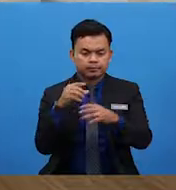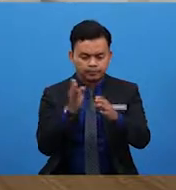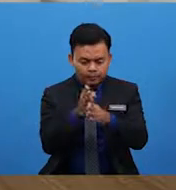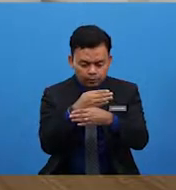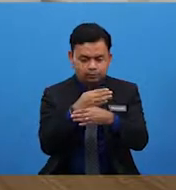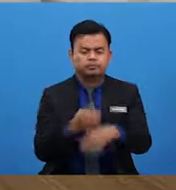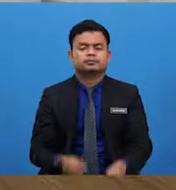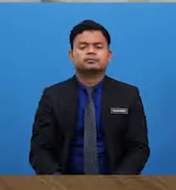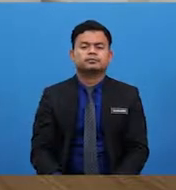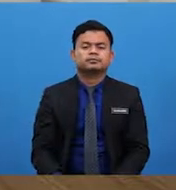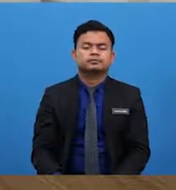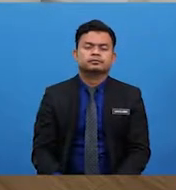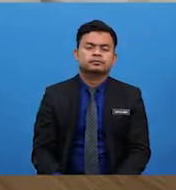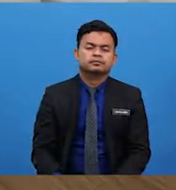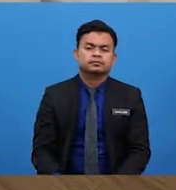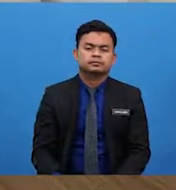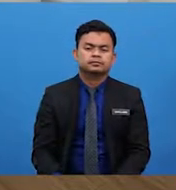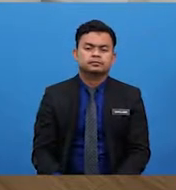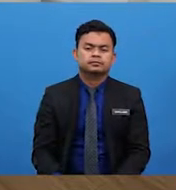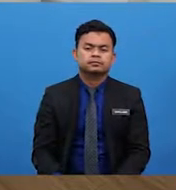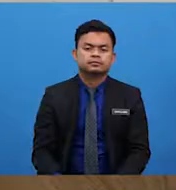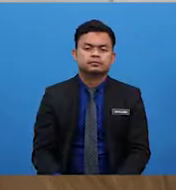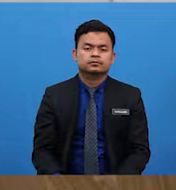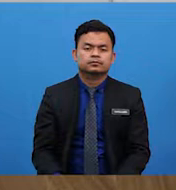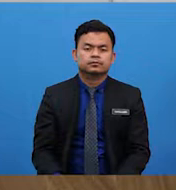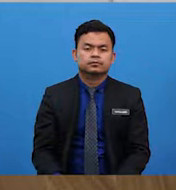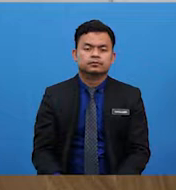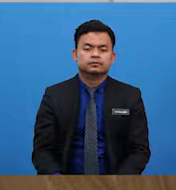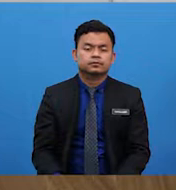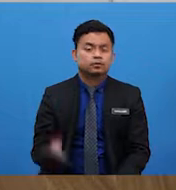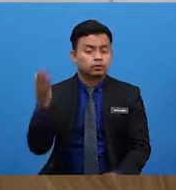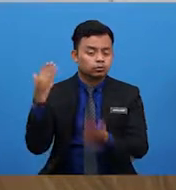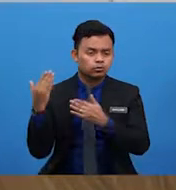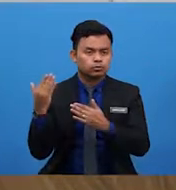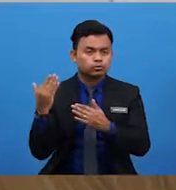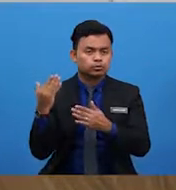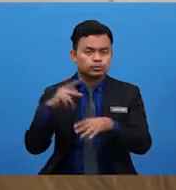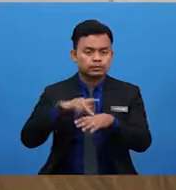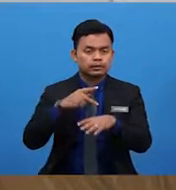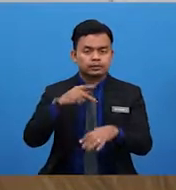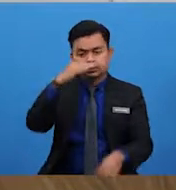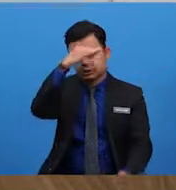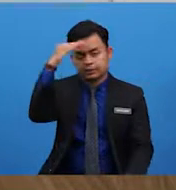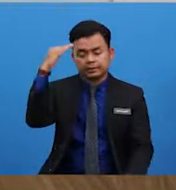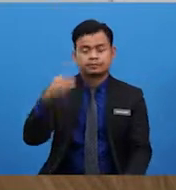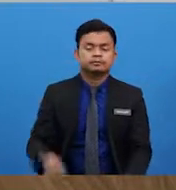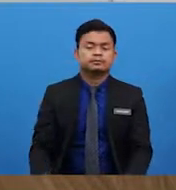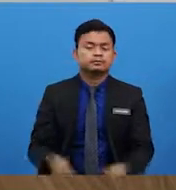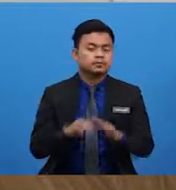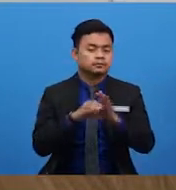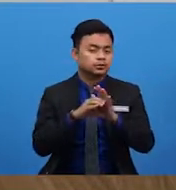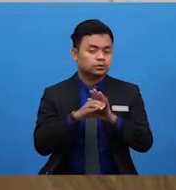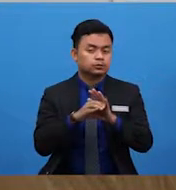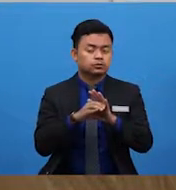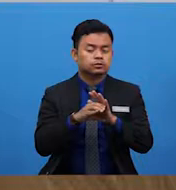Oh dulu atau mungkin kita guys Rashid hingga tinggi rezeki lebih kepada jengkelnya kalau siku tengok potret Monalisa oke